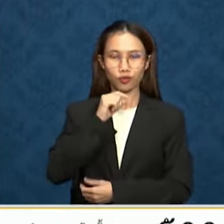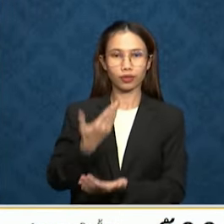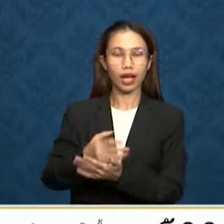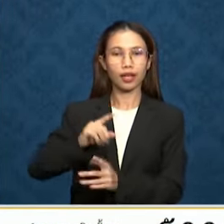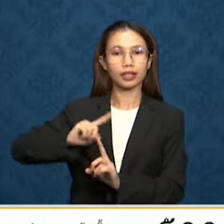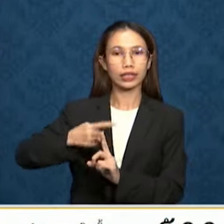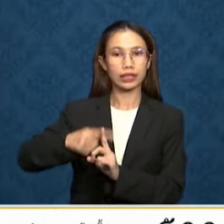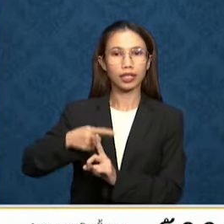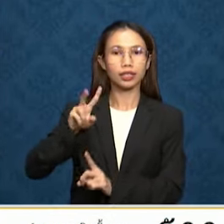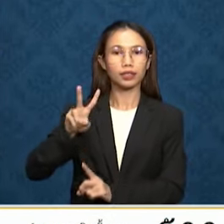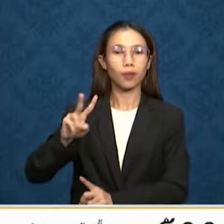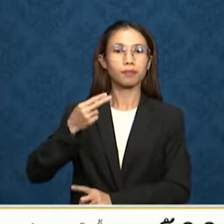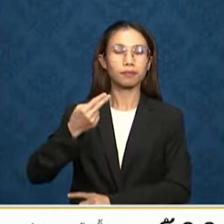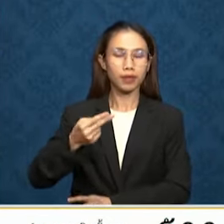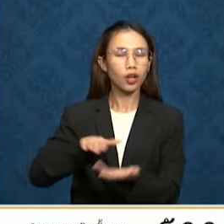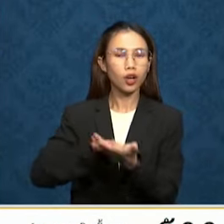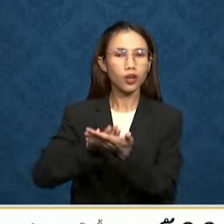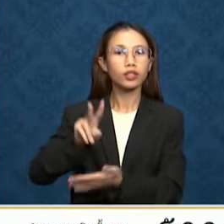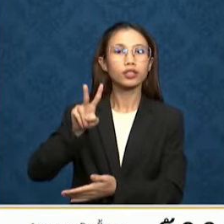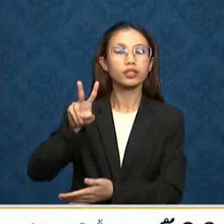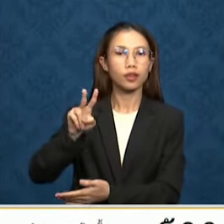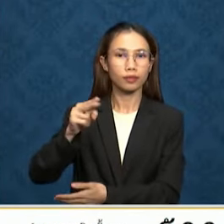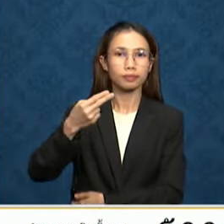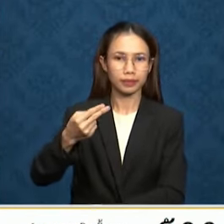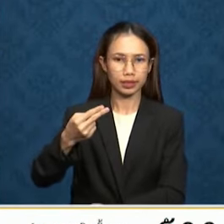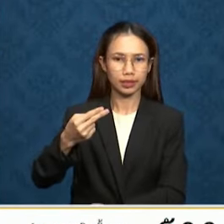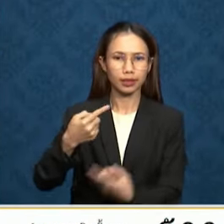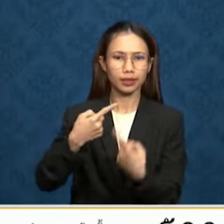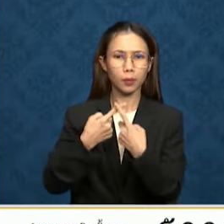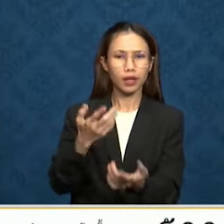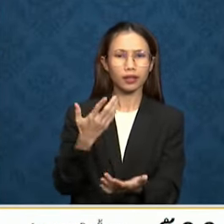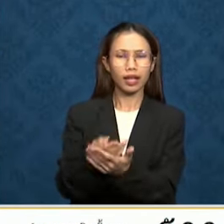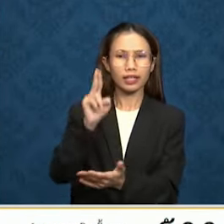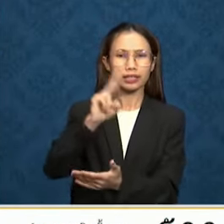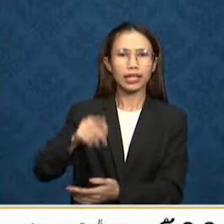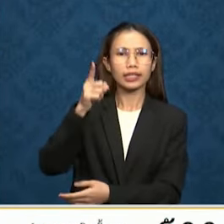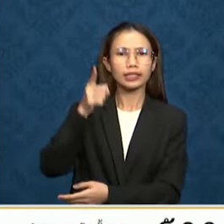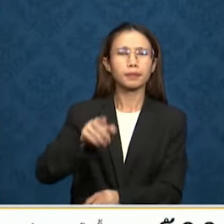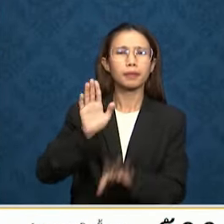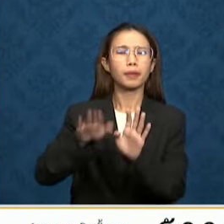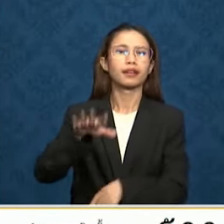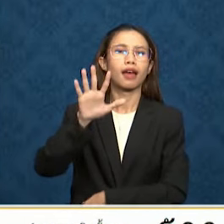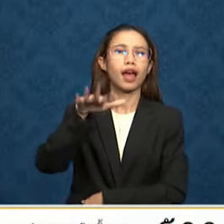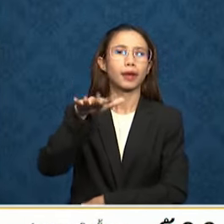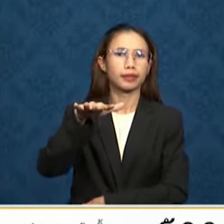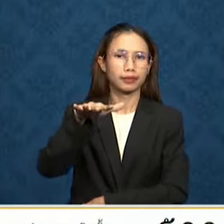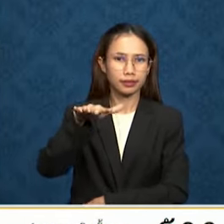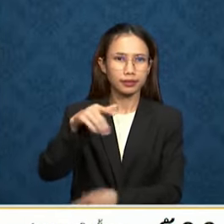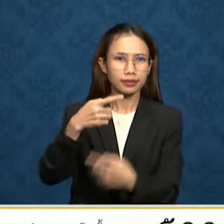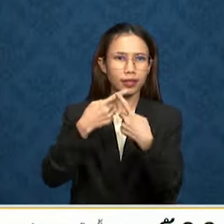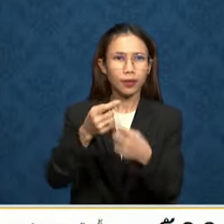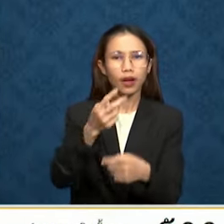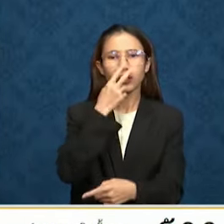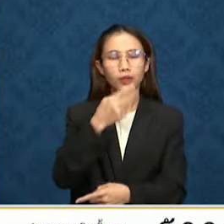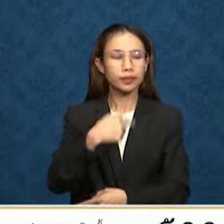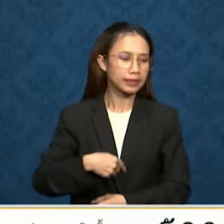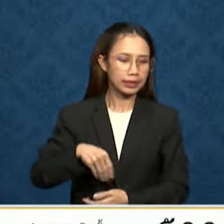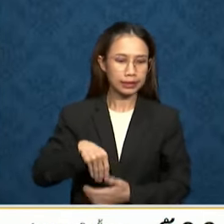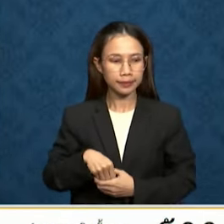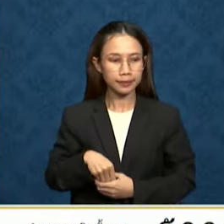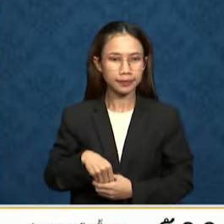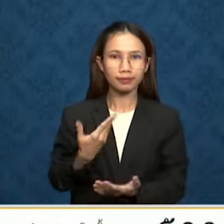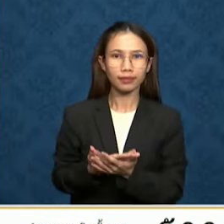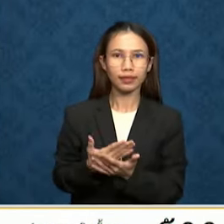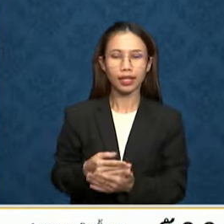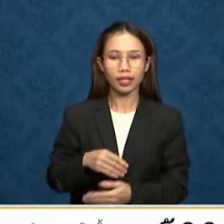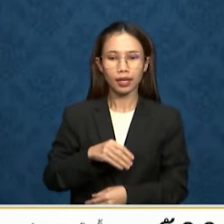20,000บาทแต่มีเงินที่ท่านที่จะสามารถจับจ่ายใช้สอยได้จริงๆเนี่ย 5,000เท่านั้นแถมมองหน้ามองหลังค่ะก็